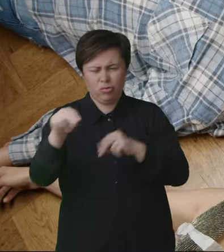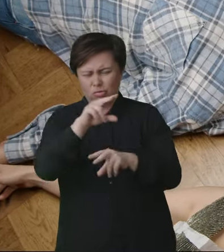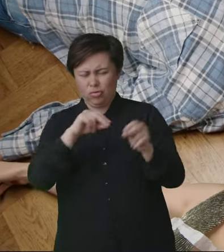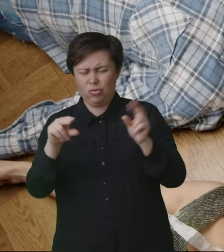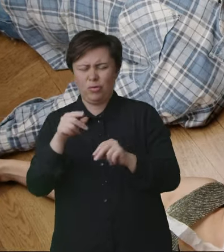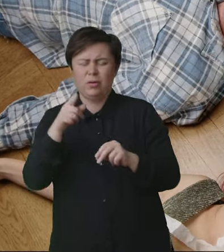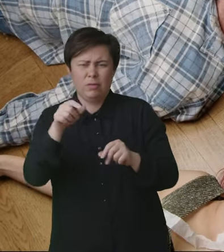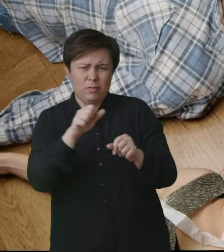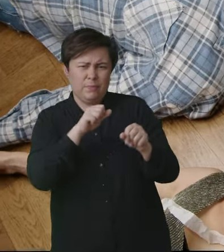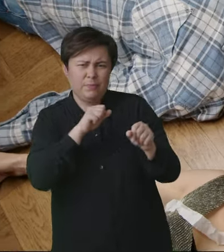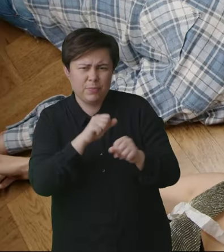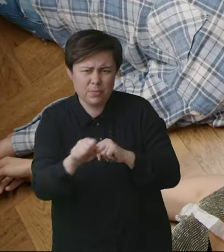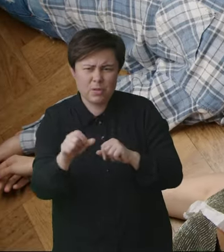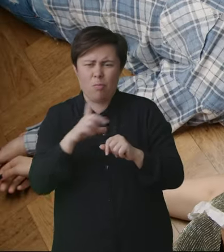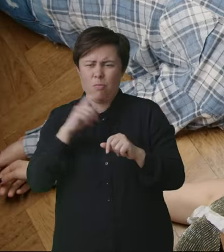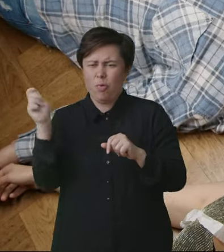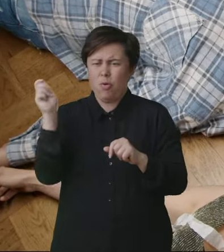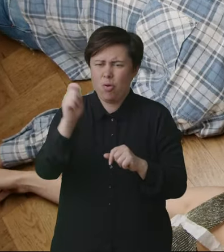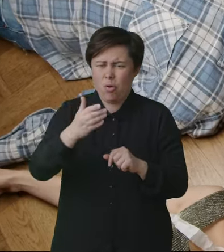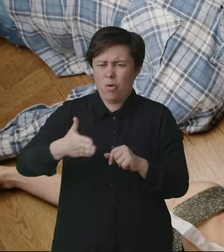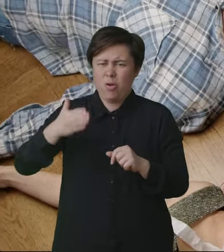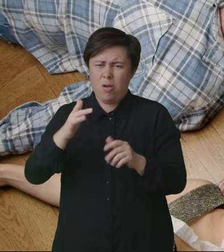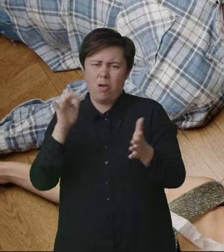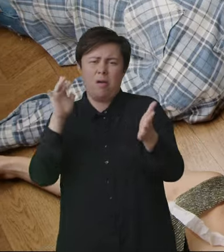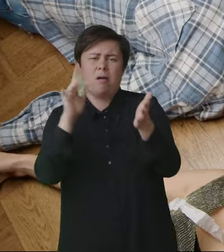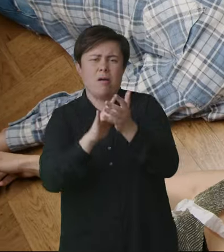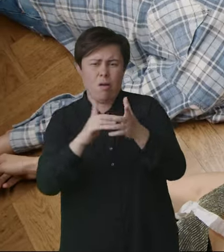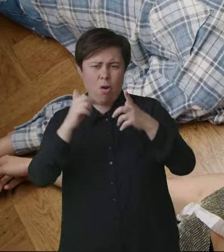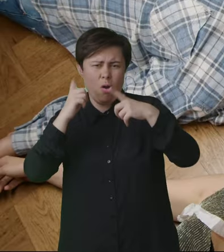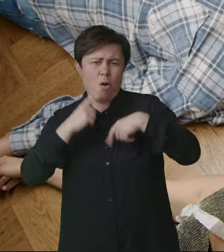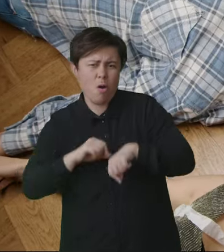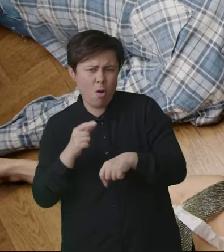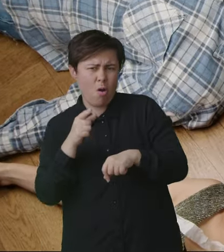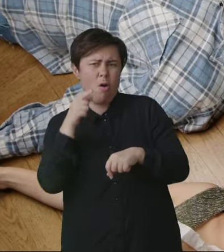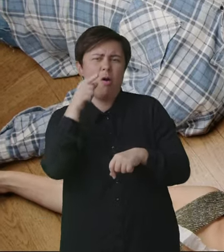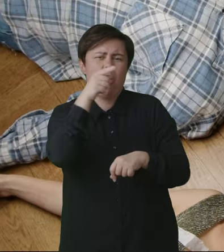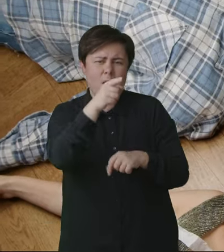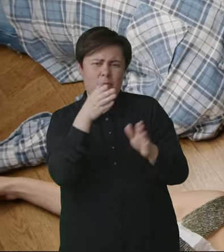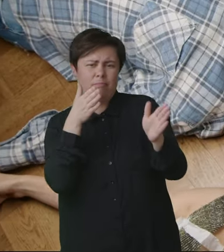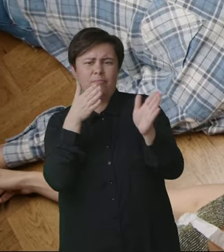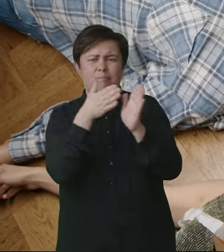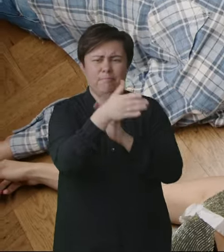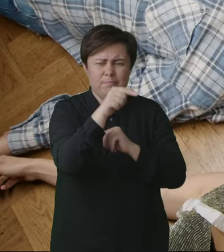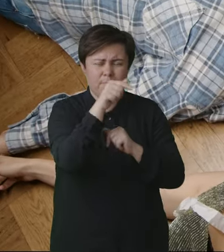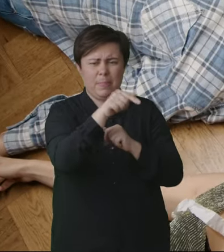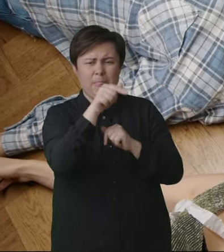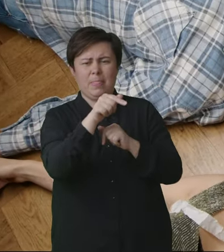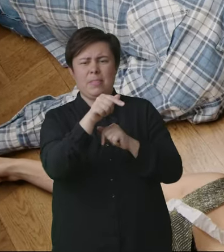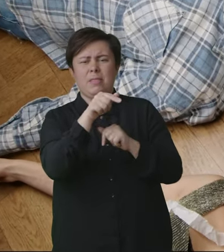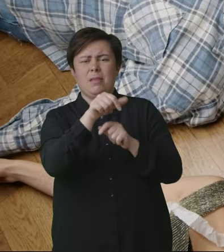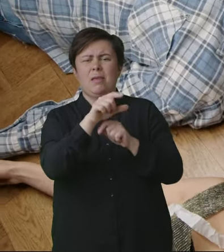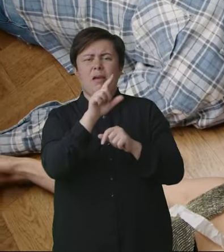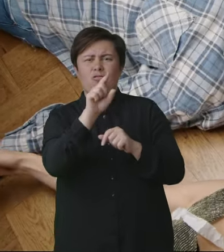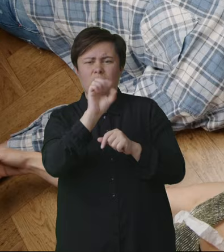Przecież to osobowy przyjechał na Żagańskie. To osobowy. Węgierski nie był jeszcze skończony. Toż to